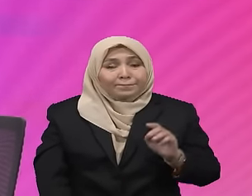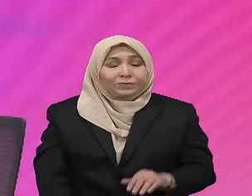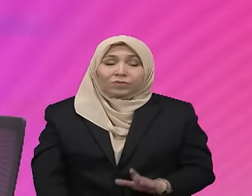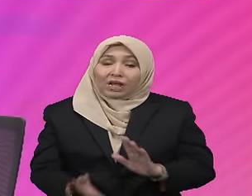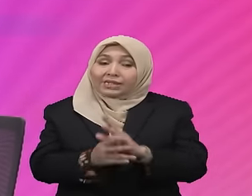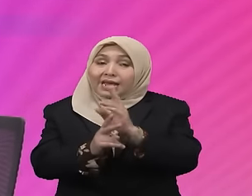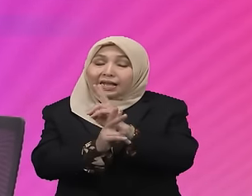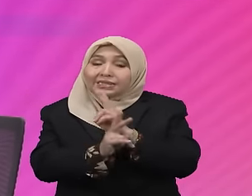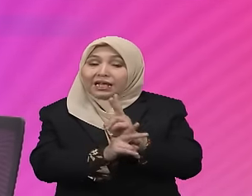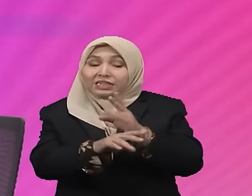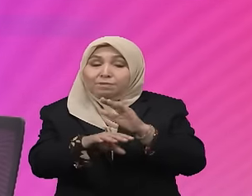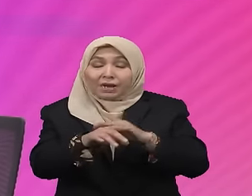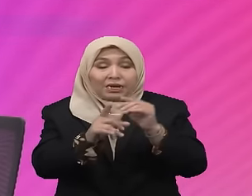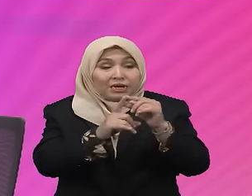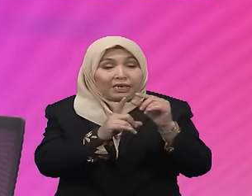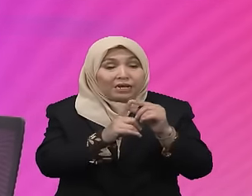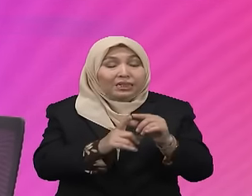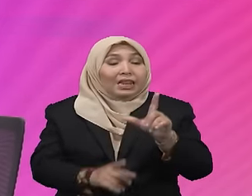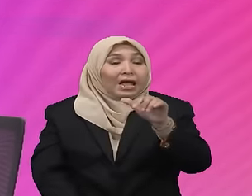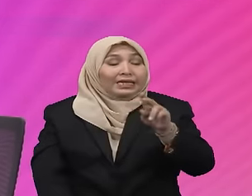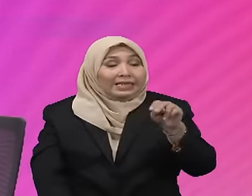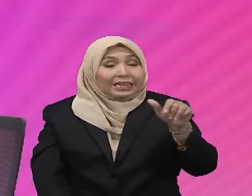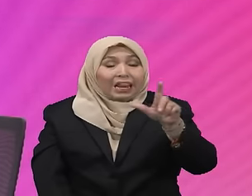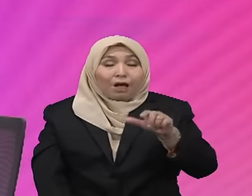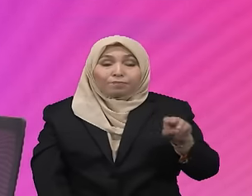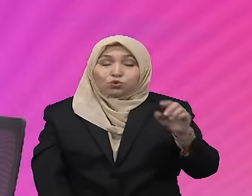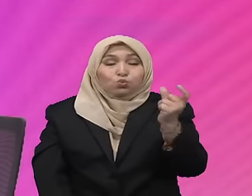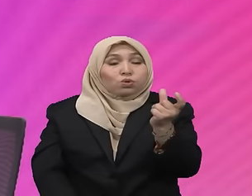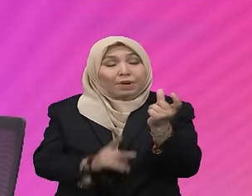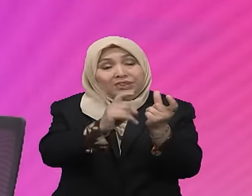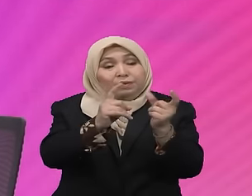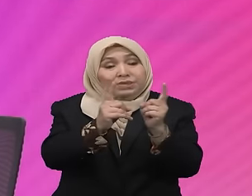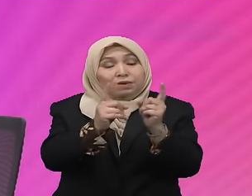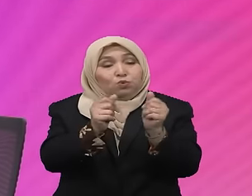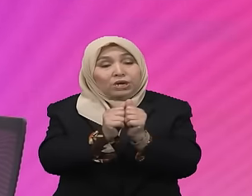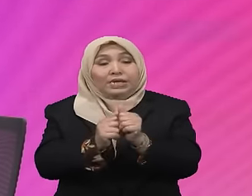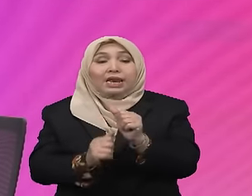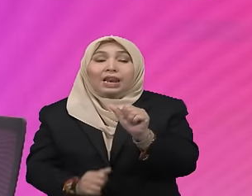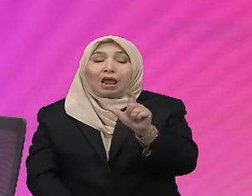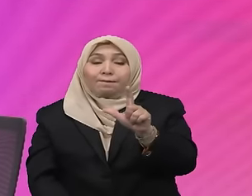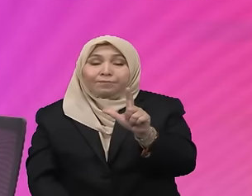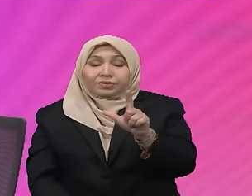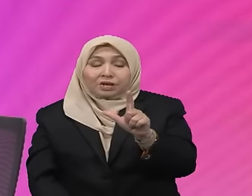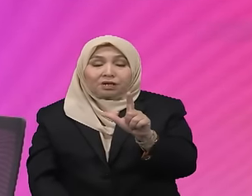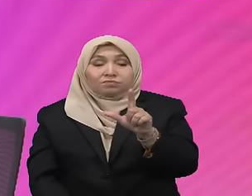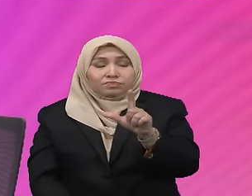Jadi hati-hati pada kalimah la illam, nun mati bertemu dengan lam.